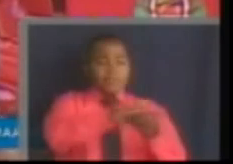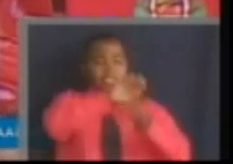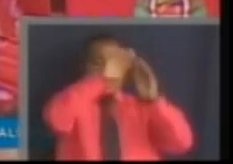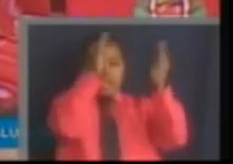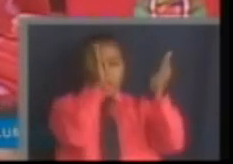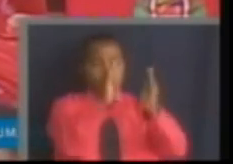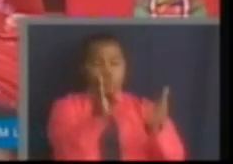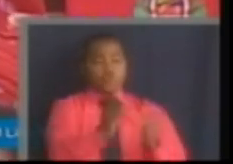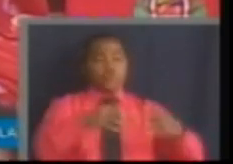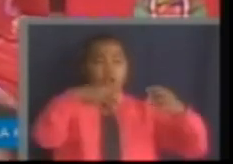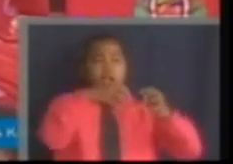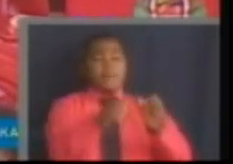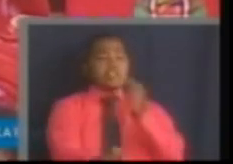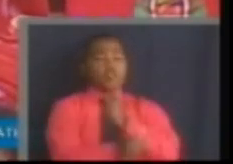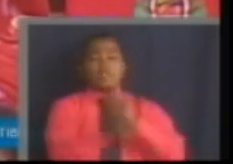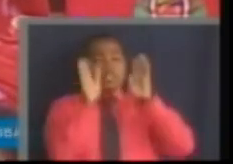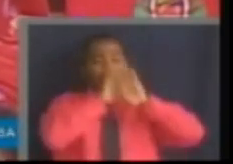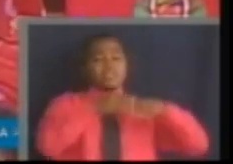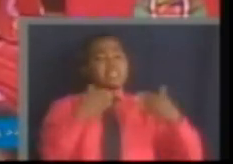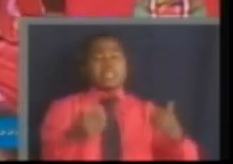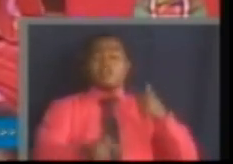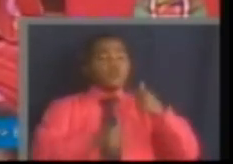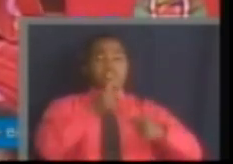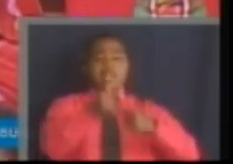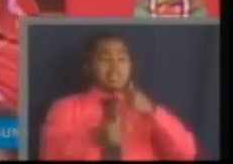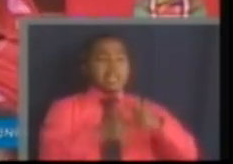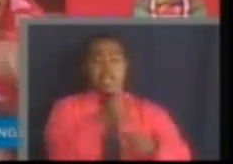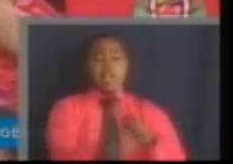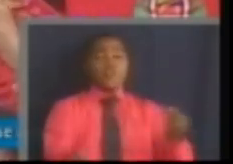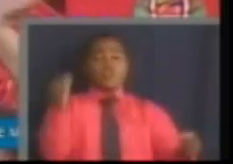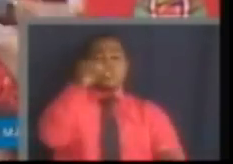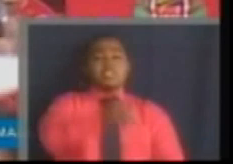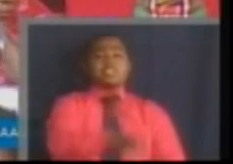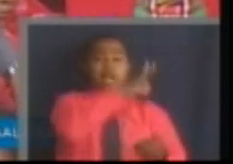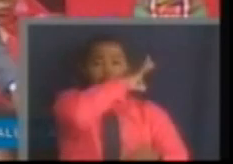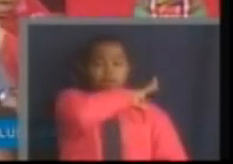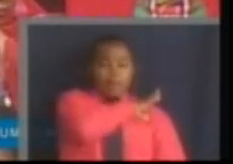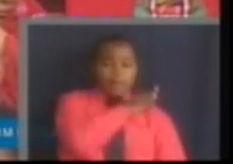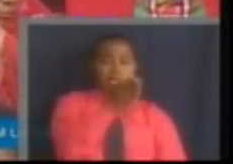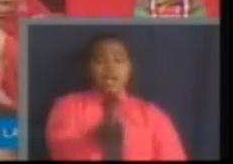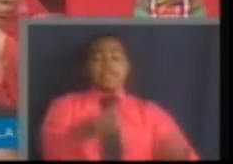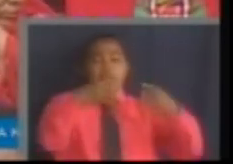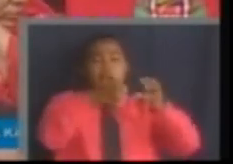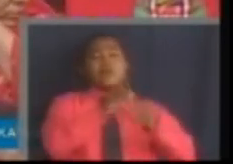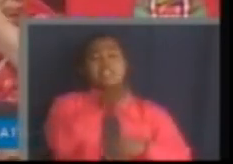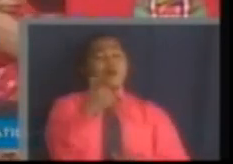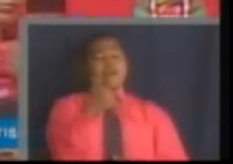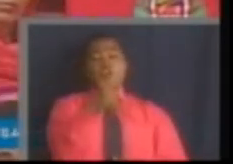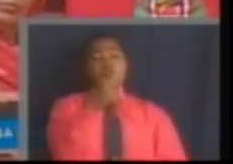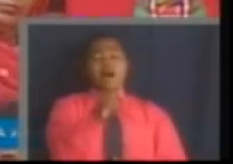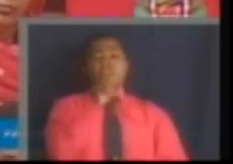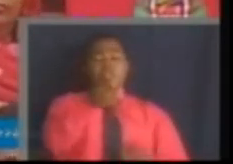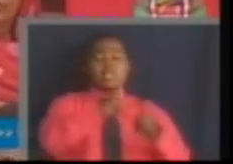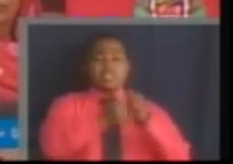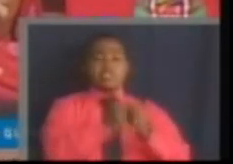uongozi halijamalizika. Hivyo tusiendelee kuilimbikizia mamlaka zaidi hii kamati ya uongozi ambayo bado kimsingi ina tatizo la msingi.